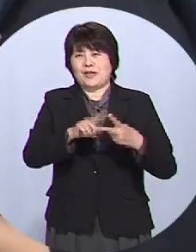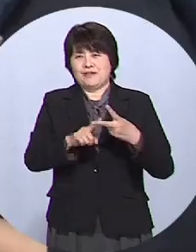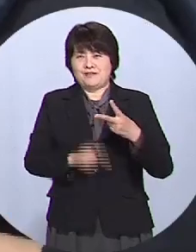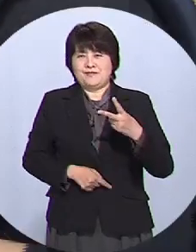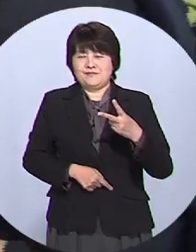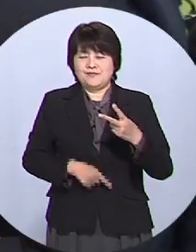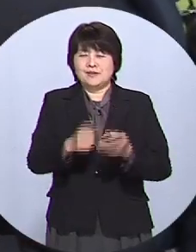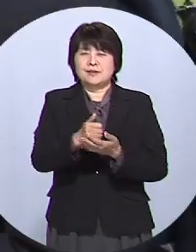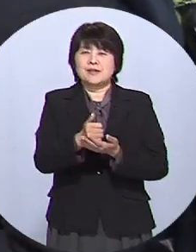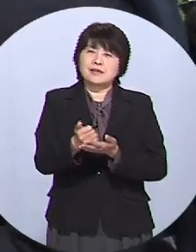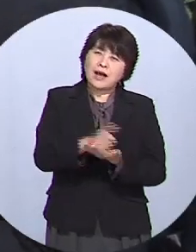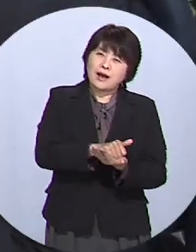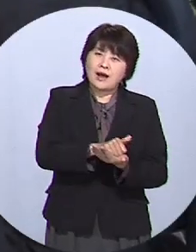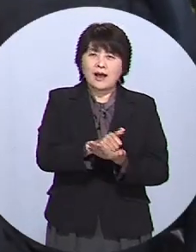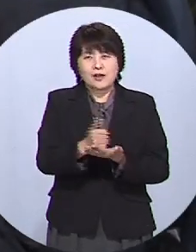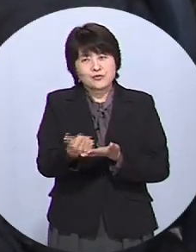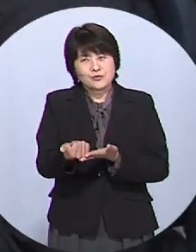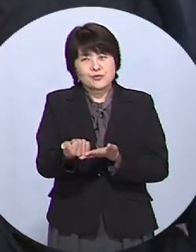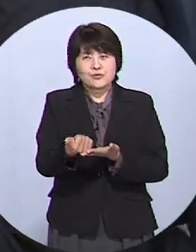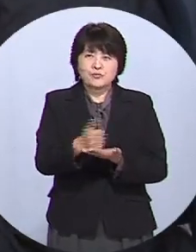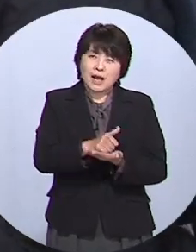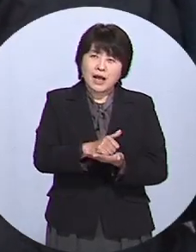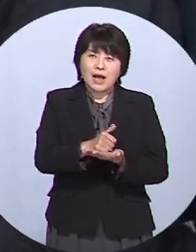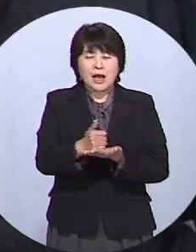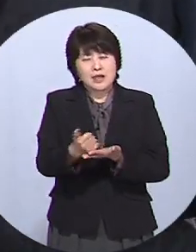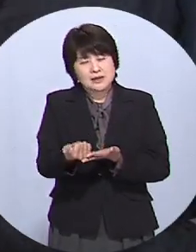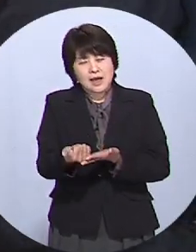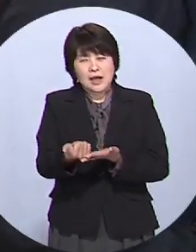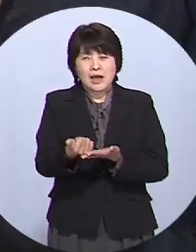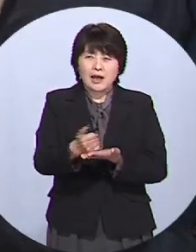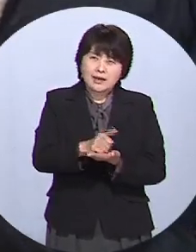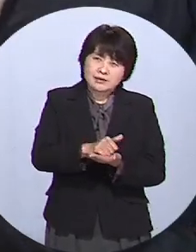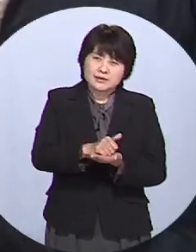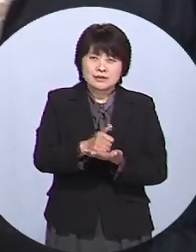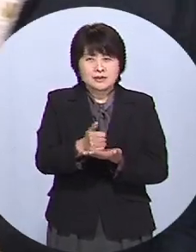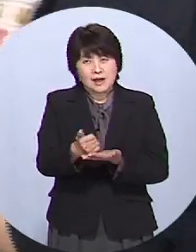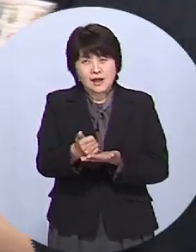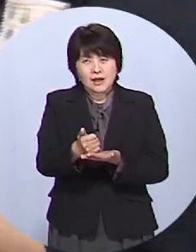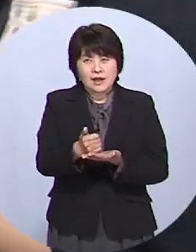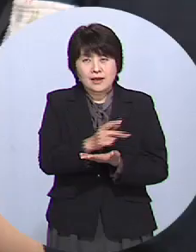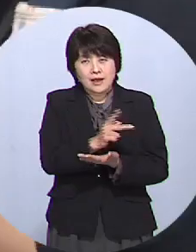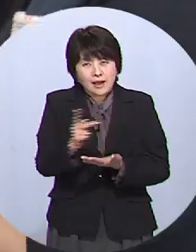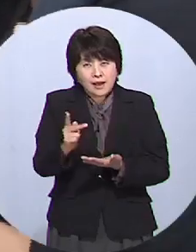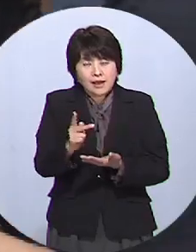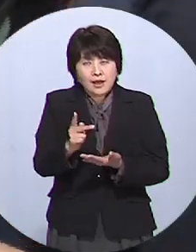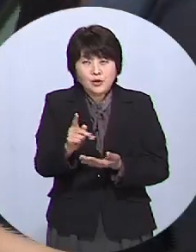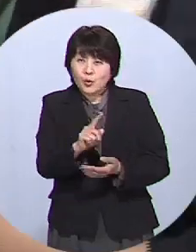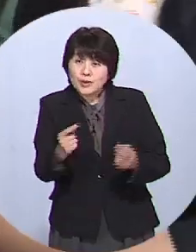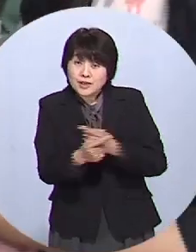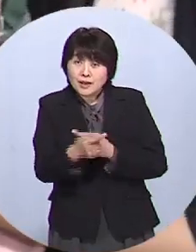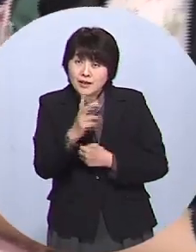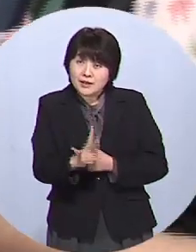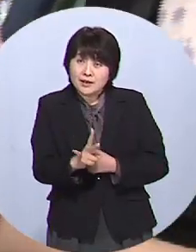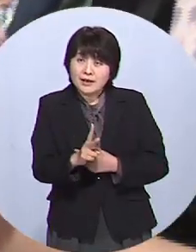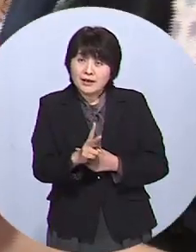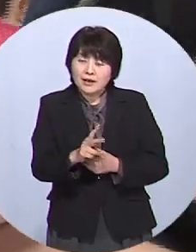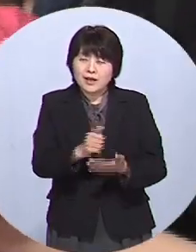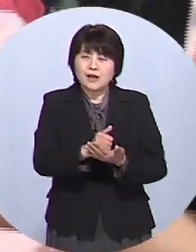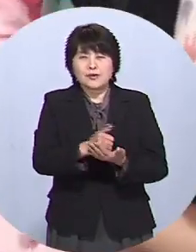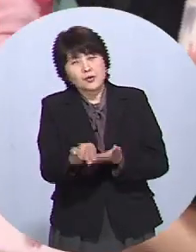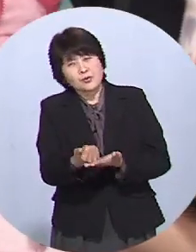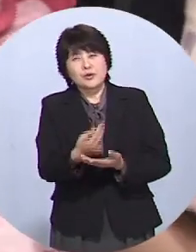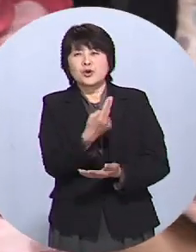だるまさんが、どなたかな、ど